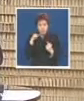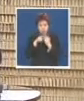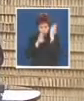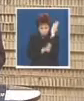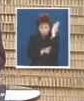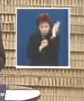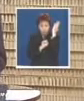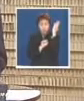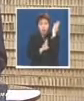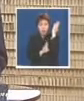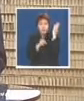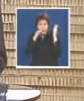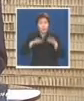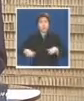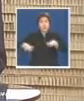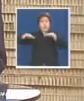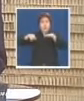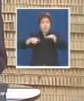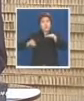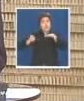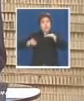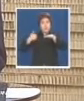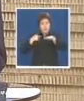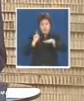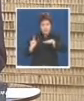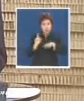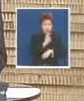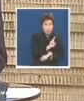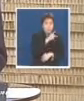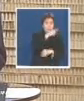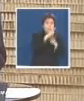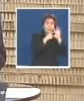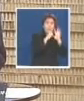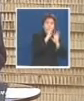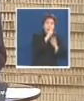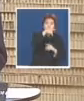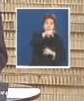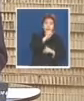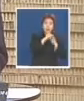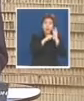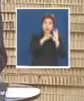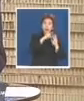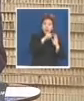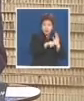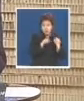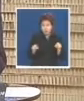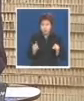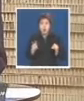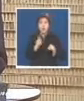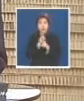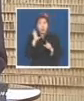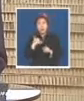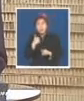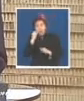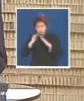ธานีที่ยังมีน้ำท่วมอยู่นะครับแต่ว่าพี่น้องประชาชนหลายพื้นที่จะสามารถเริ่มกลับไปอยู่ในบ้านเรือ